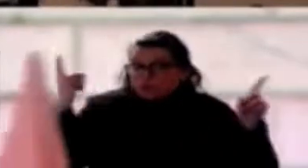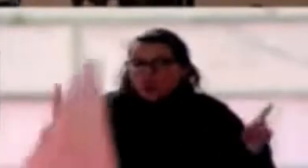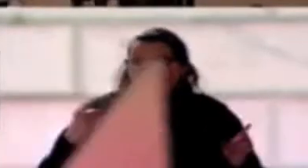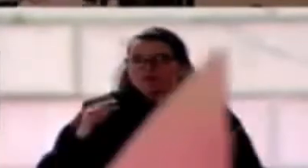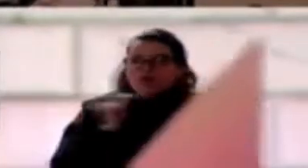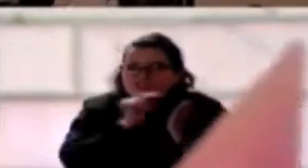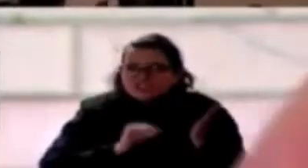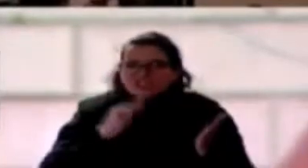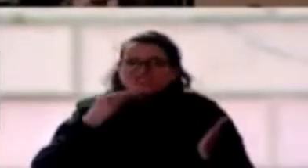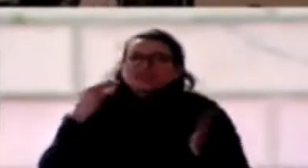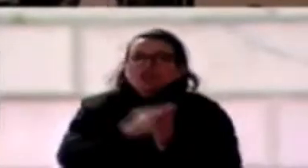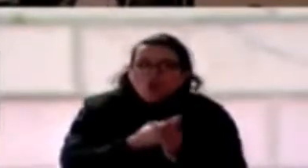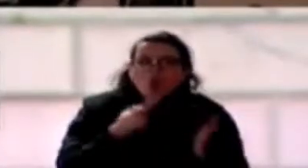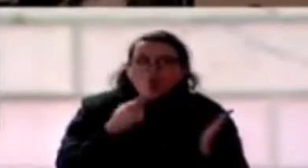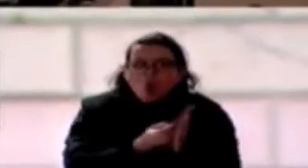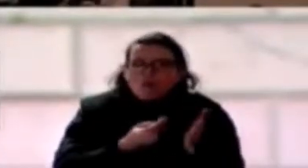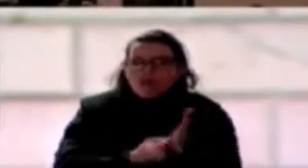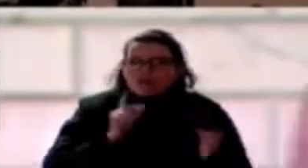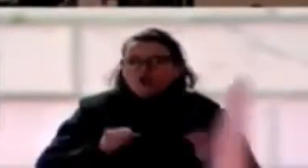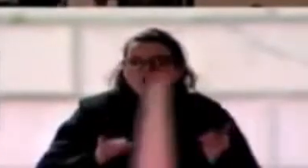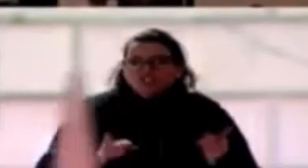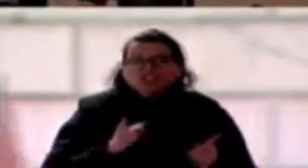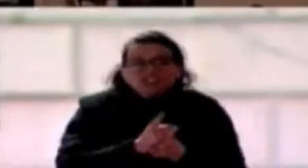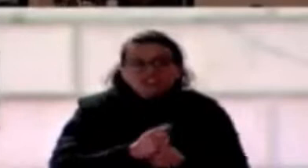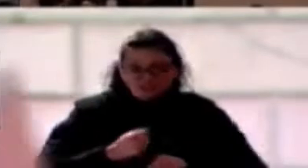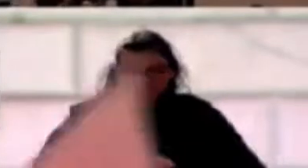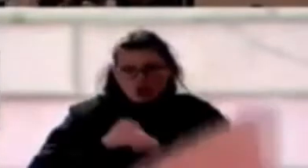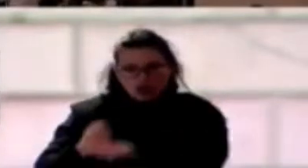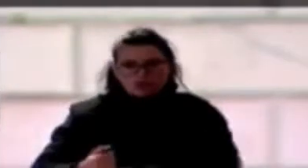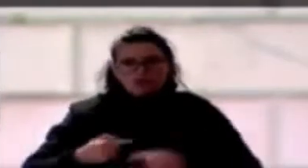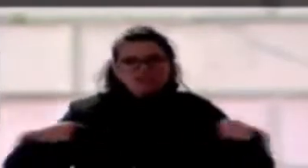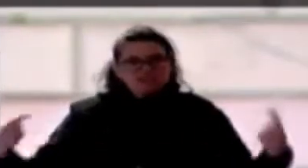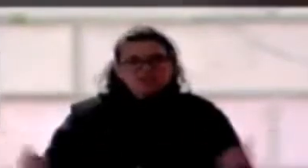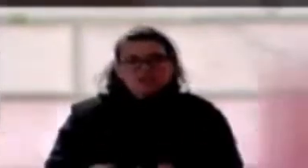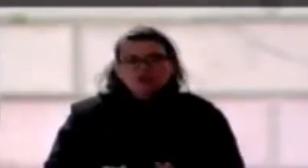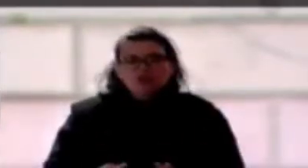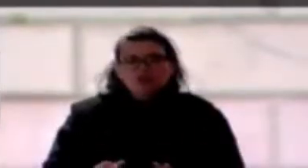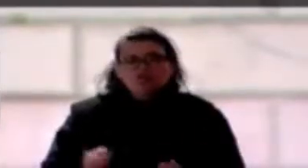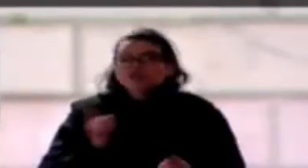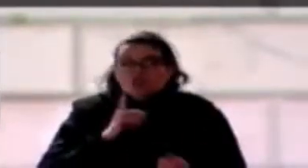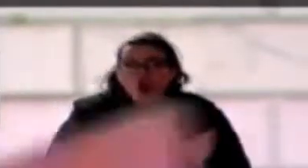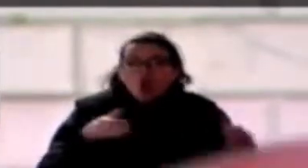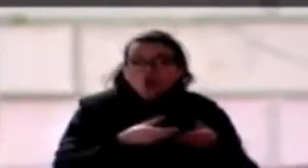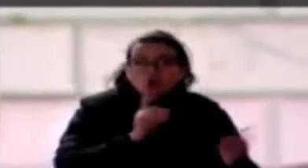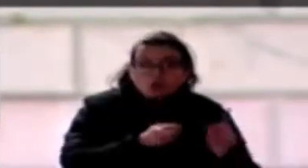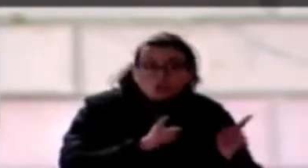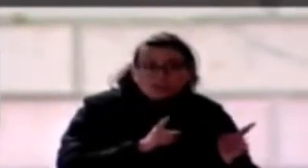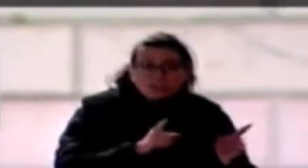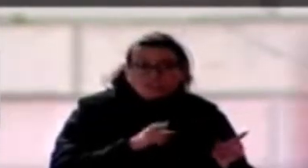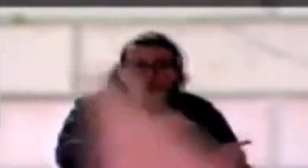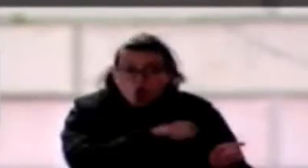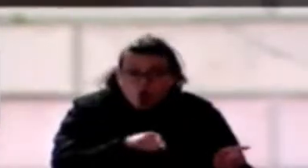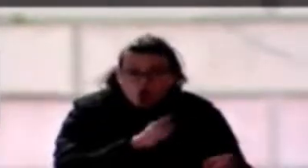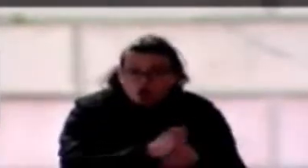ci devono rappresentare, che non siano i segretari di partiti a scegliere quei nomi.